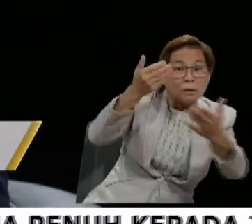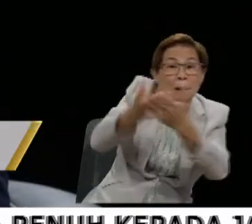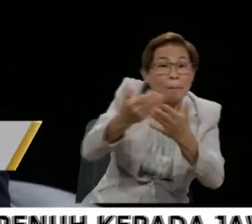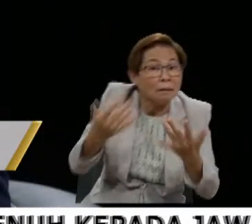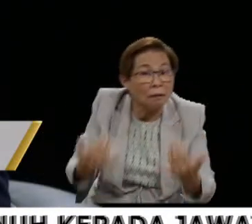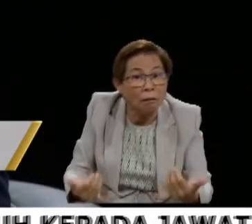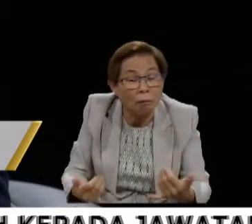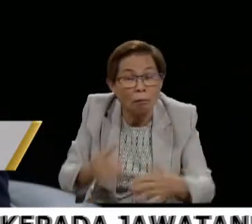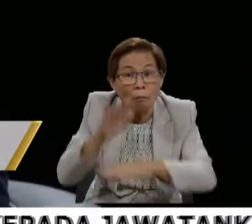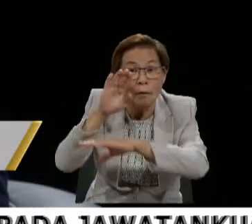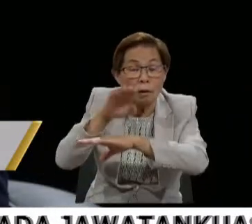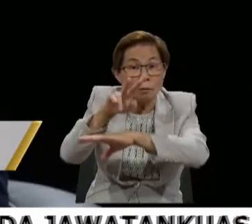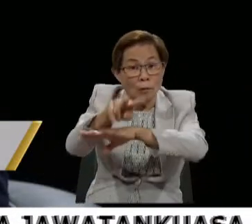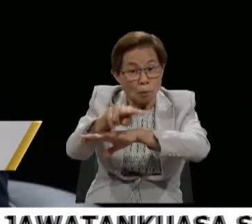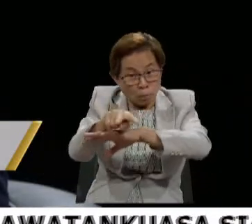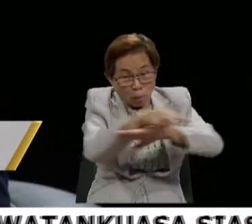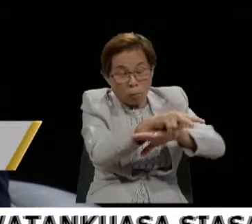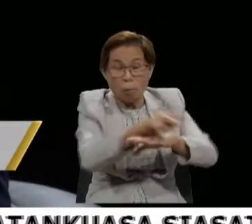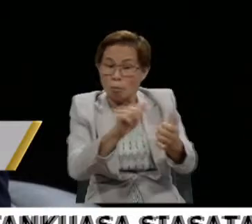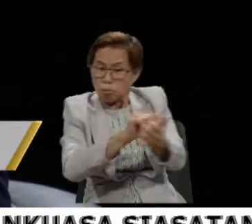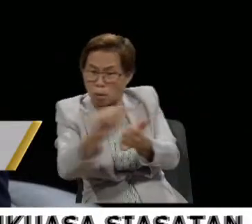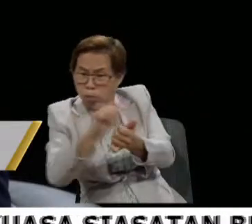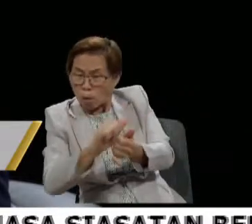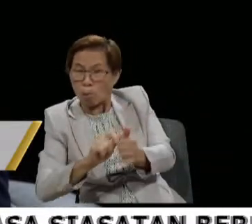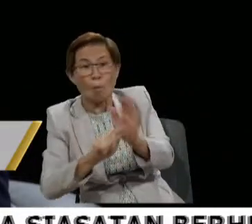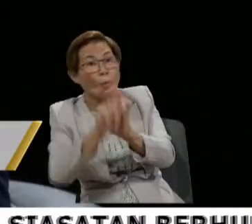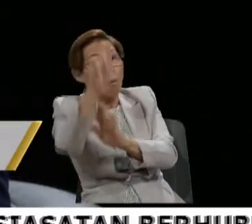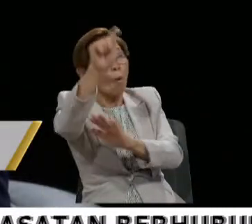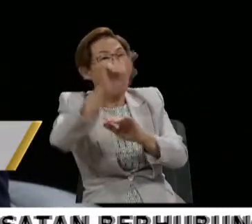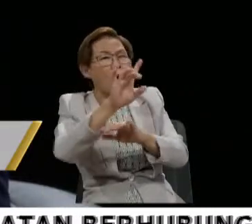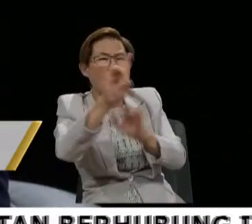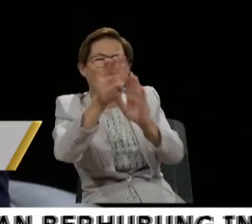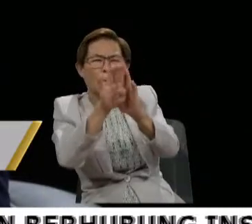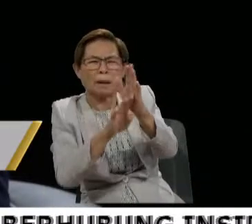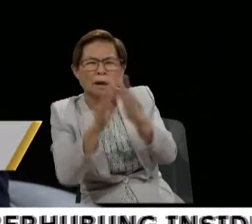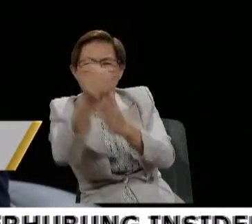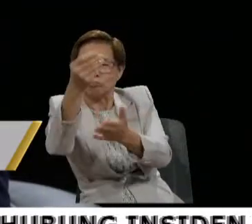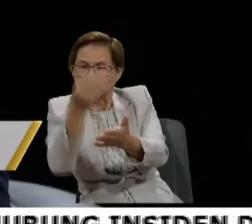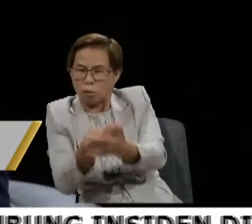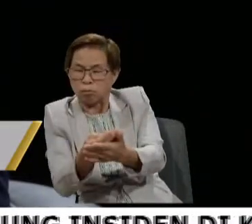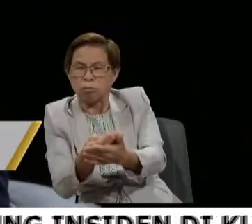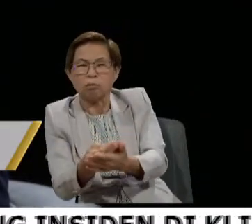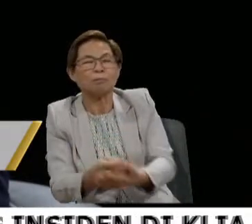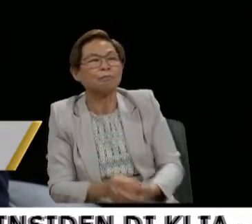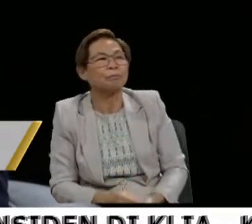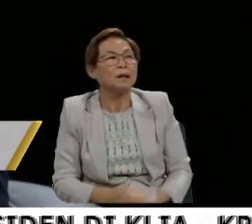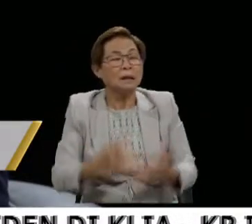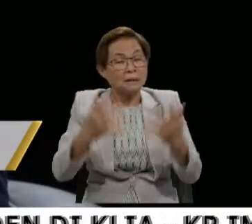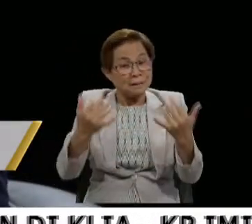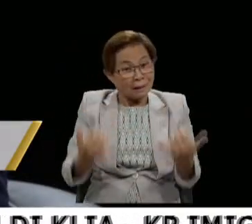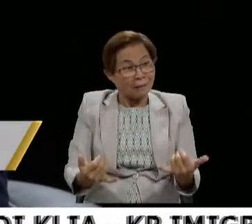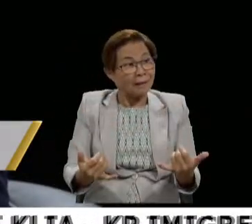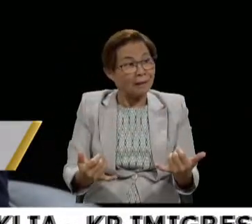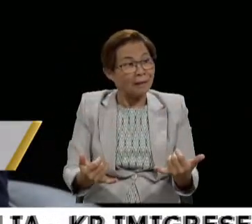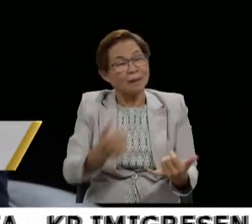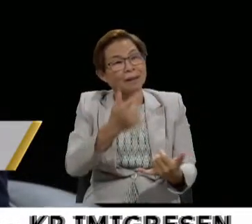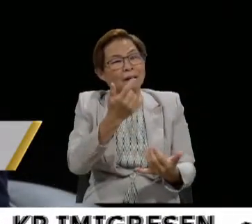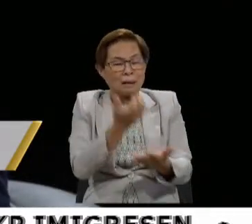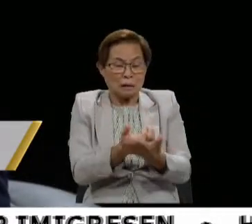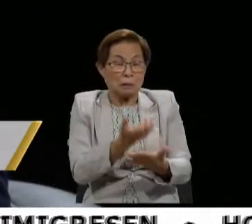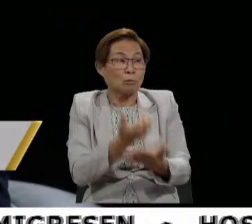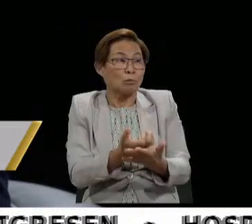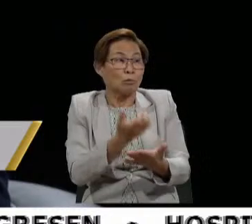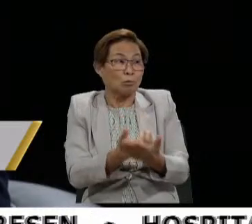ini kelulusan dah tinggi ya pada tahap lebih kurang r bilion dan sekarang kerana ekonomi